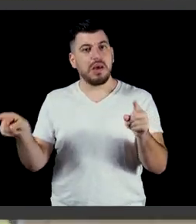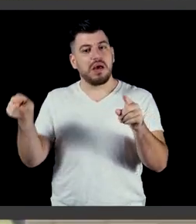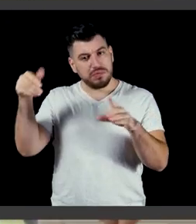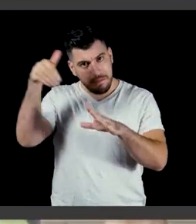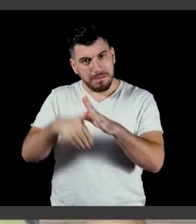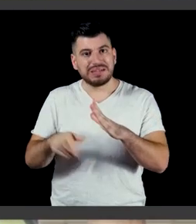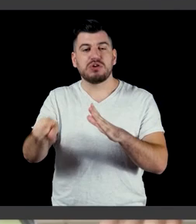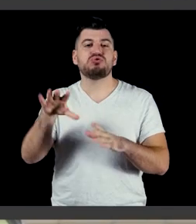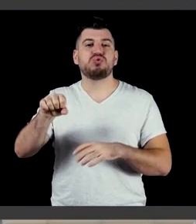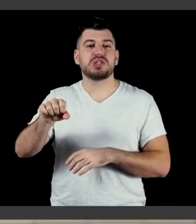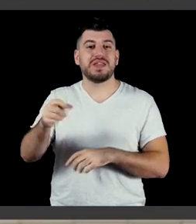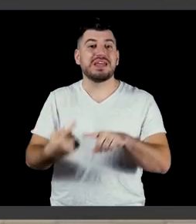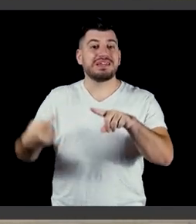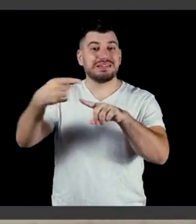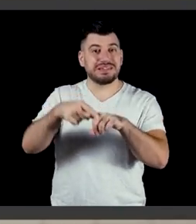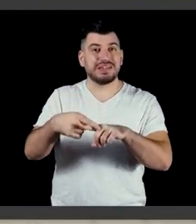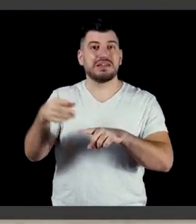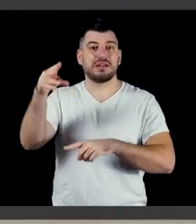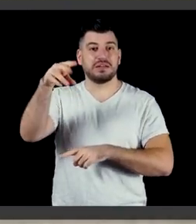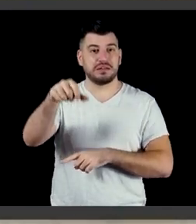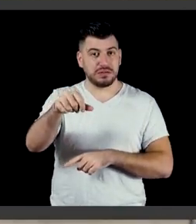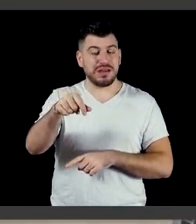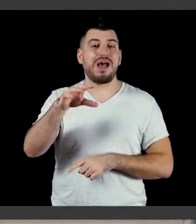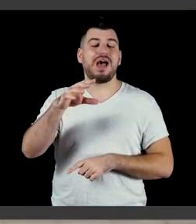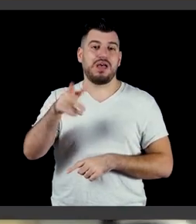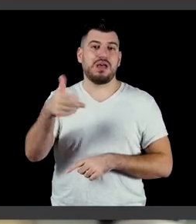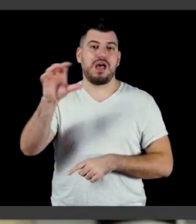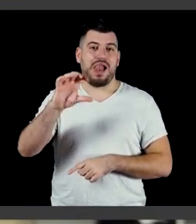ξύδι. Θα ρίξω και μια καλή πρέζα αλάτι